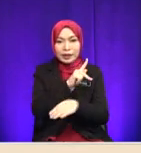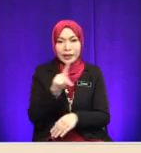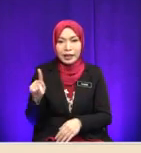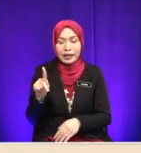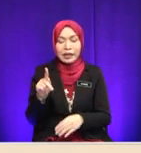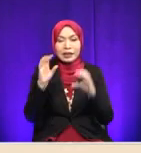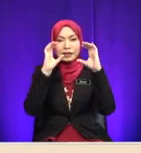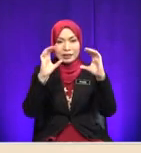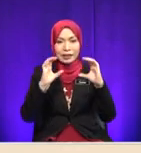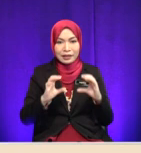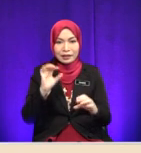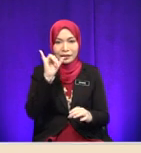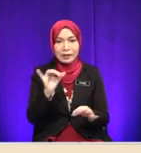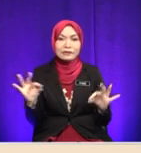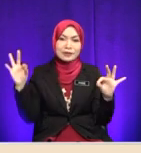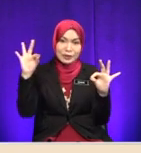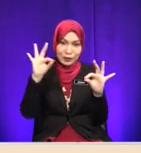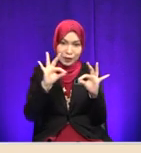sesuai, iaitu teknik